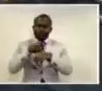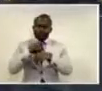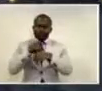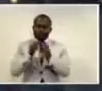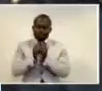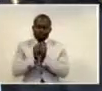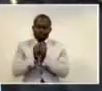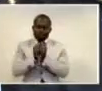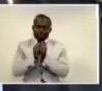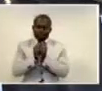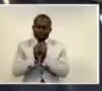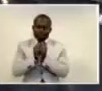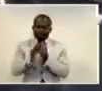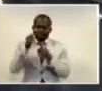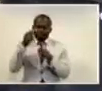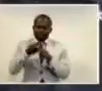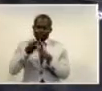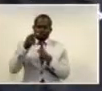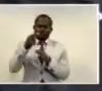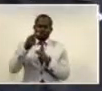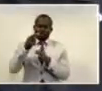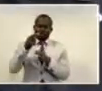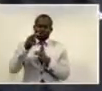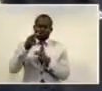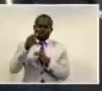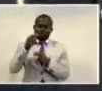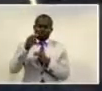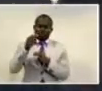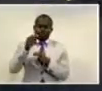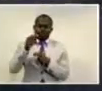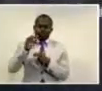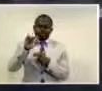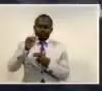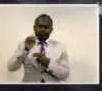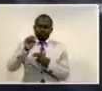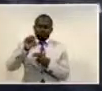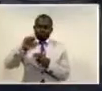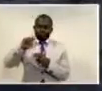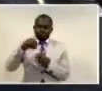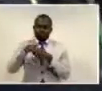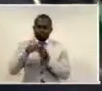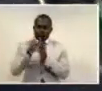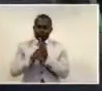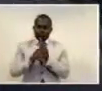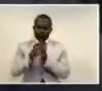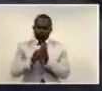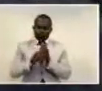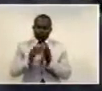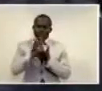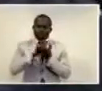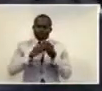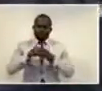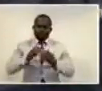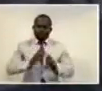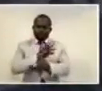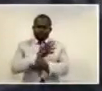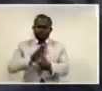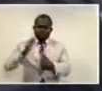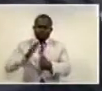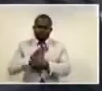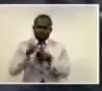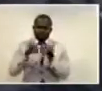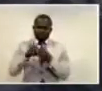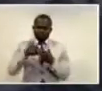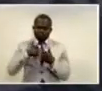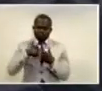mu magambo menshi amazina yanjye banyita Mushya Joseph mwambarizwa mu karere ka Rubavu abandi umwe mu bahanzi